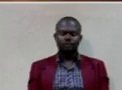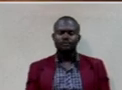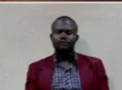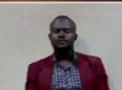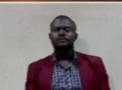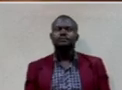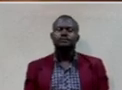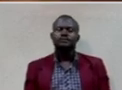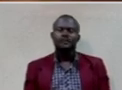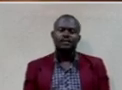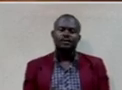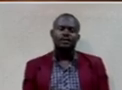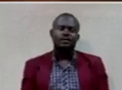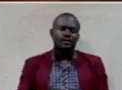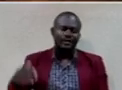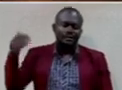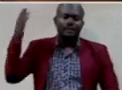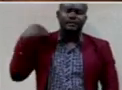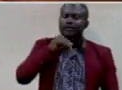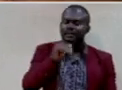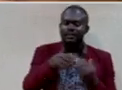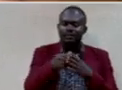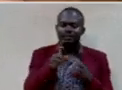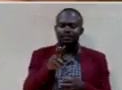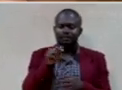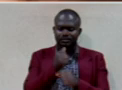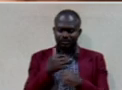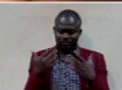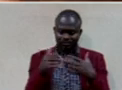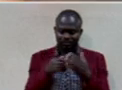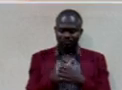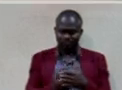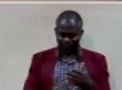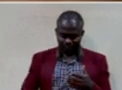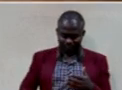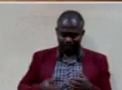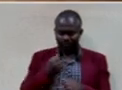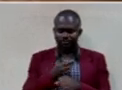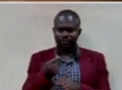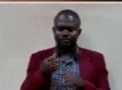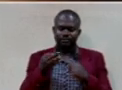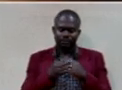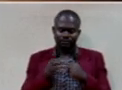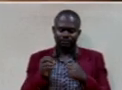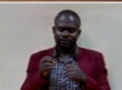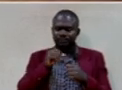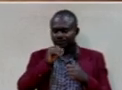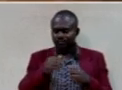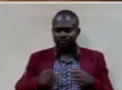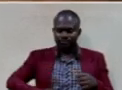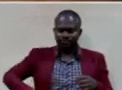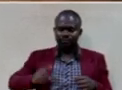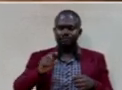Bataraduha VUP yo gukora imirimo y'amaboko, nari narishwe n'inzara, nakoreraga 800 simpage, none n'ubundi bankubise